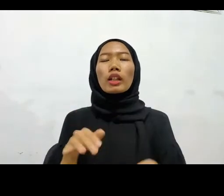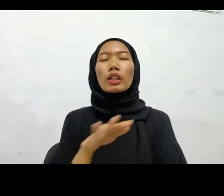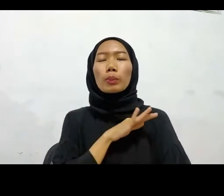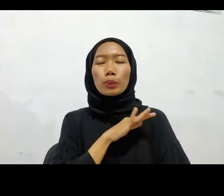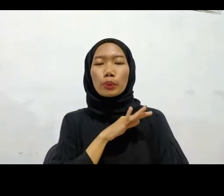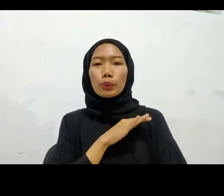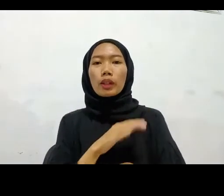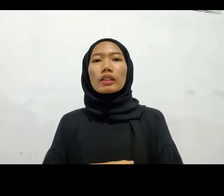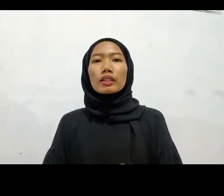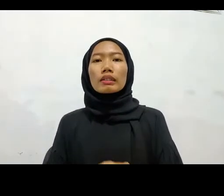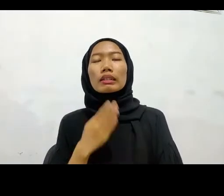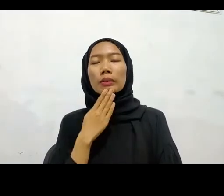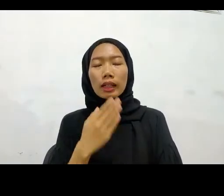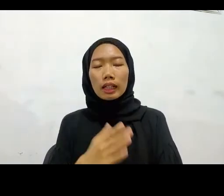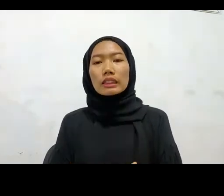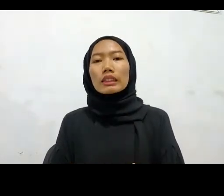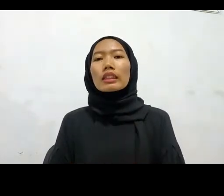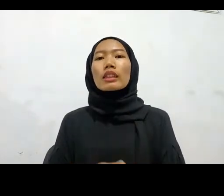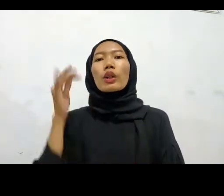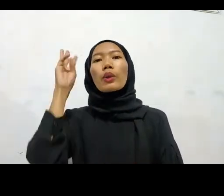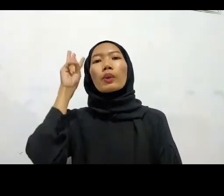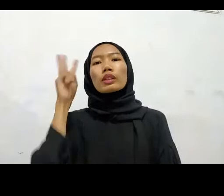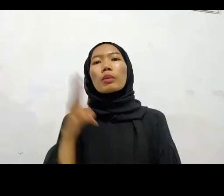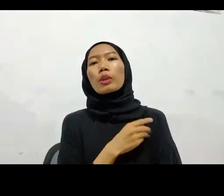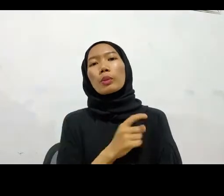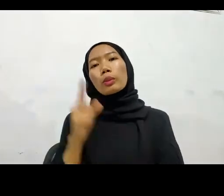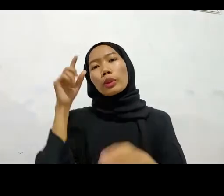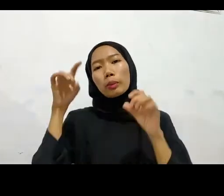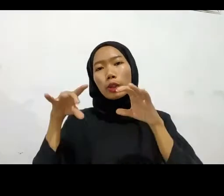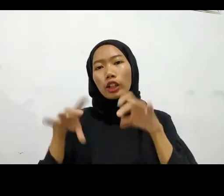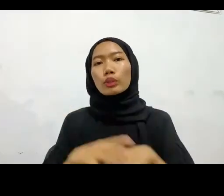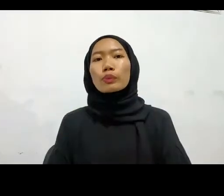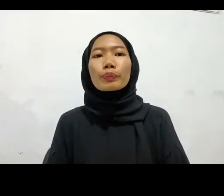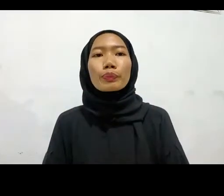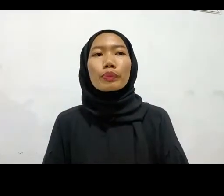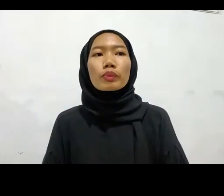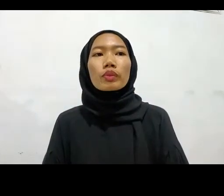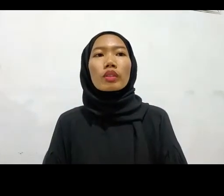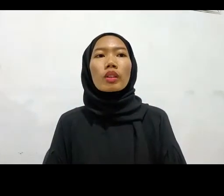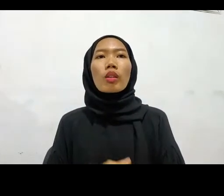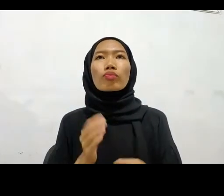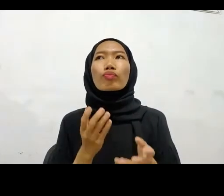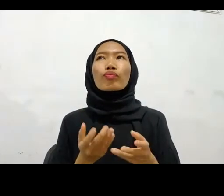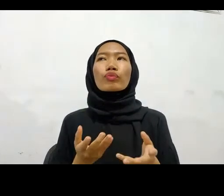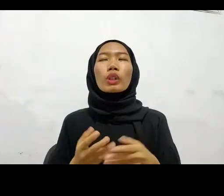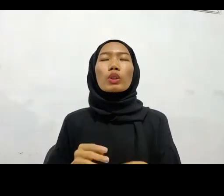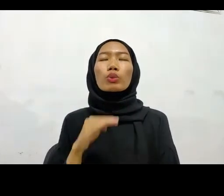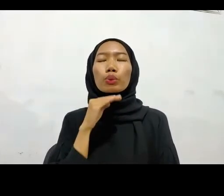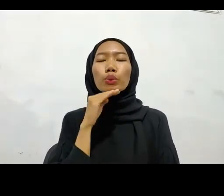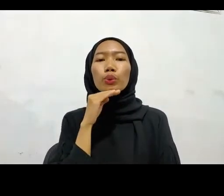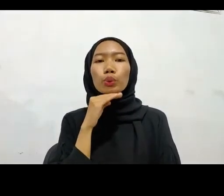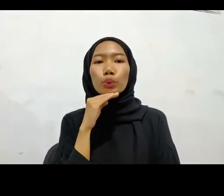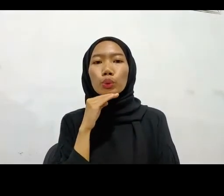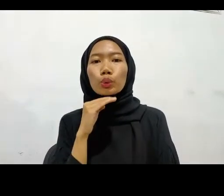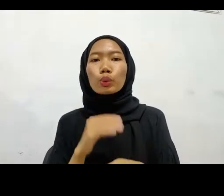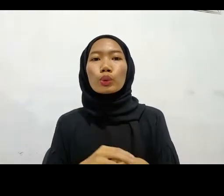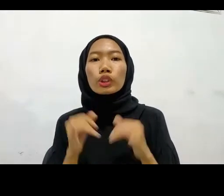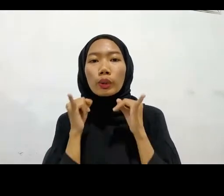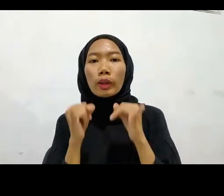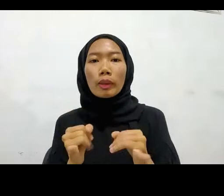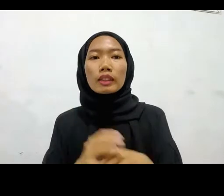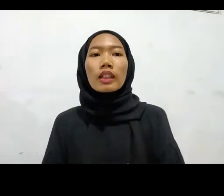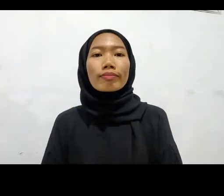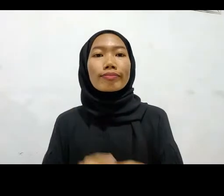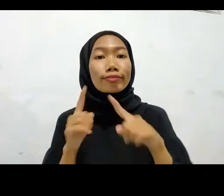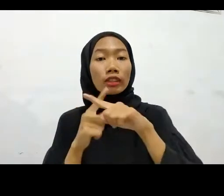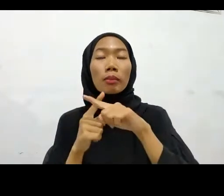warahmatullahi wabarakatuh. Waalaikumsalam warahmatullahi wabarakatuh. Terima kasih Pak Ahmad. Mungkin kita tahan dulu ya respon dari Mas Eka. Mungkin satu pertanyaan dari